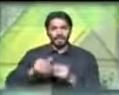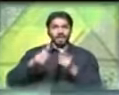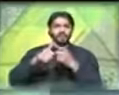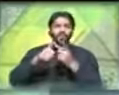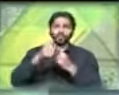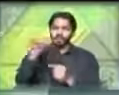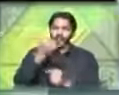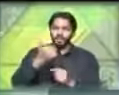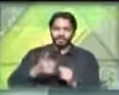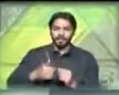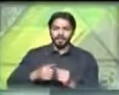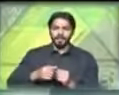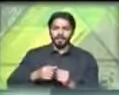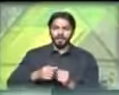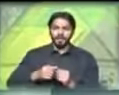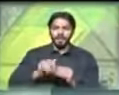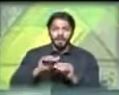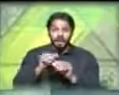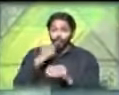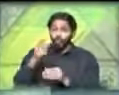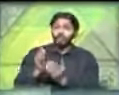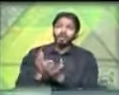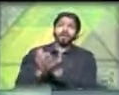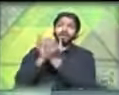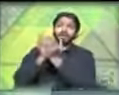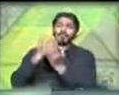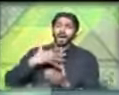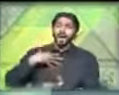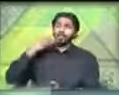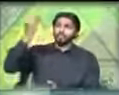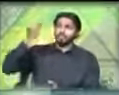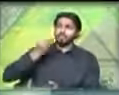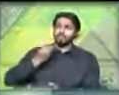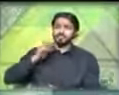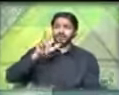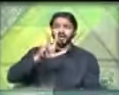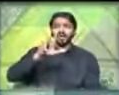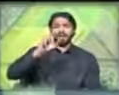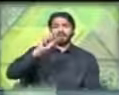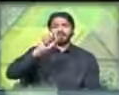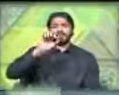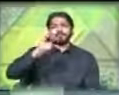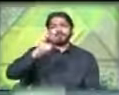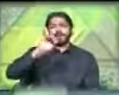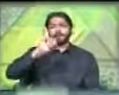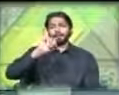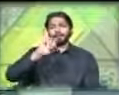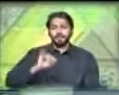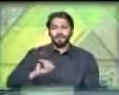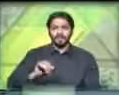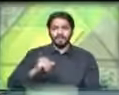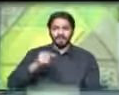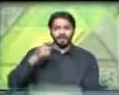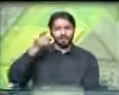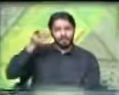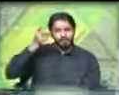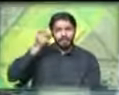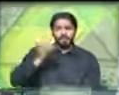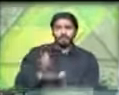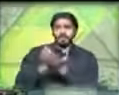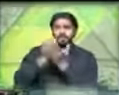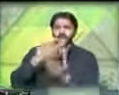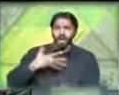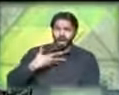وعلا، وأن أرفع إليه أكف الضراعة تذللا تذللا، أن